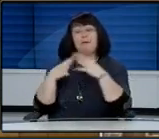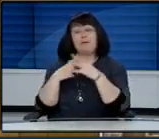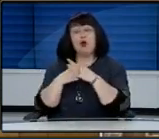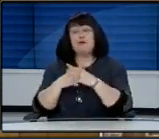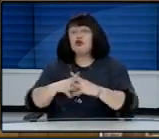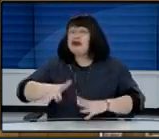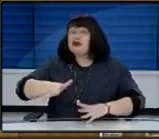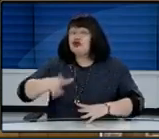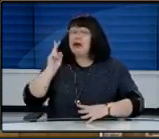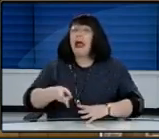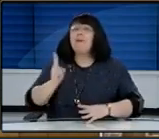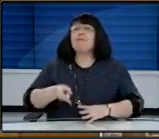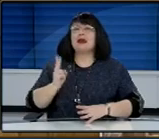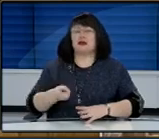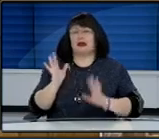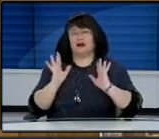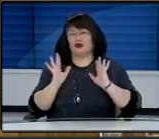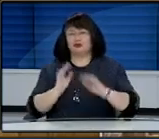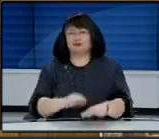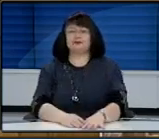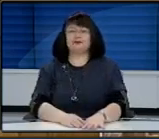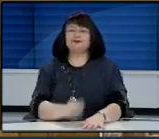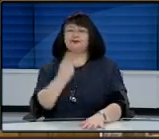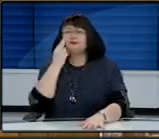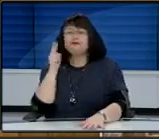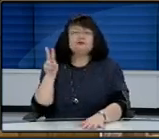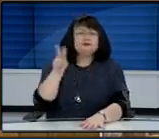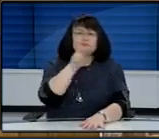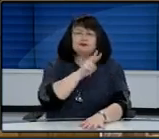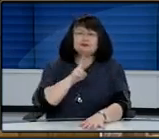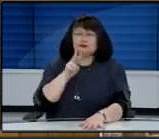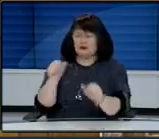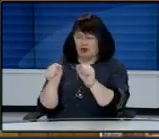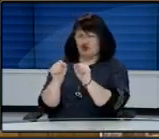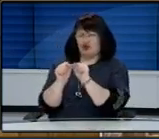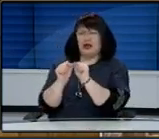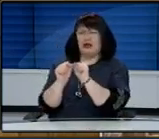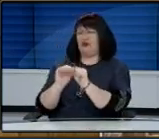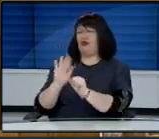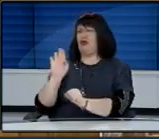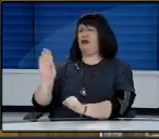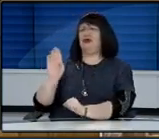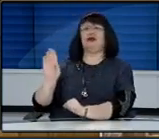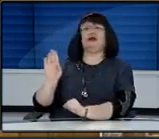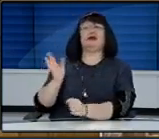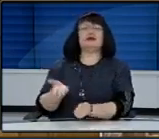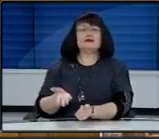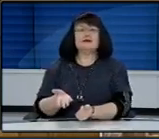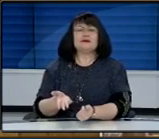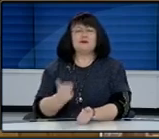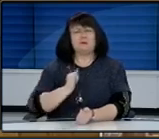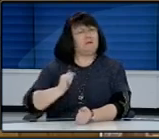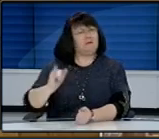μεγαλύτερος. Και βλέπουμε ότι αυτές οι εξελίξεις δεν είναι μακριά μας, είναι κοντά μας.